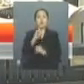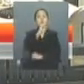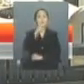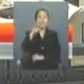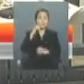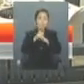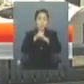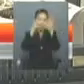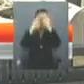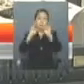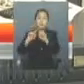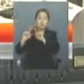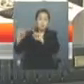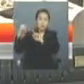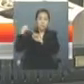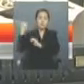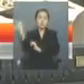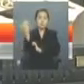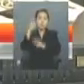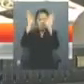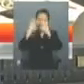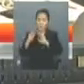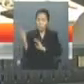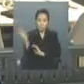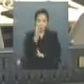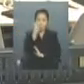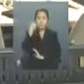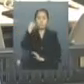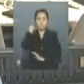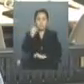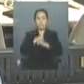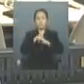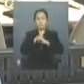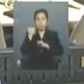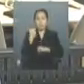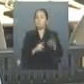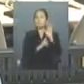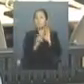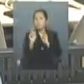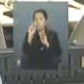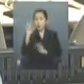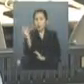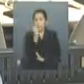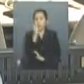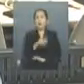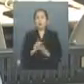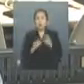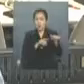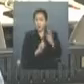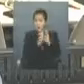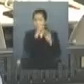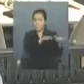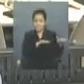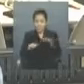เราเป็นดิจิตอลสมบูรณ์แบบทั้งกระบวนการนะครับยกตัวอย่างเช่นเริ่มตั้งแต่การเตรียมการถ้าเป็นราย